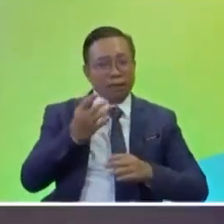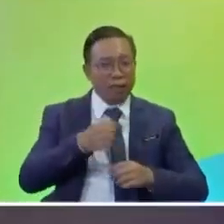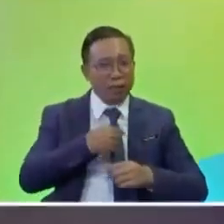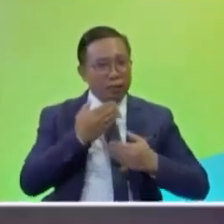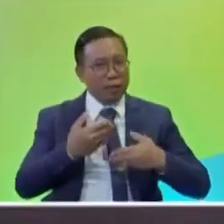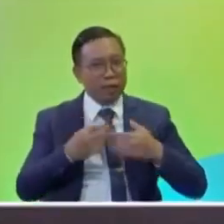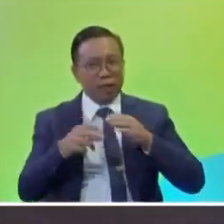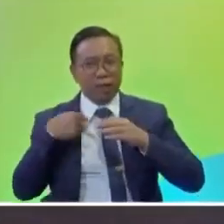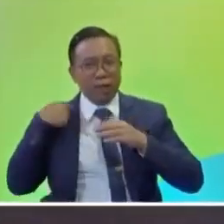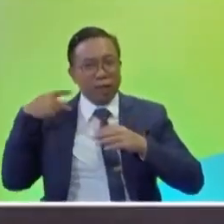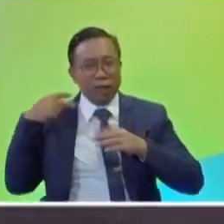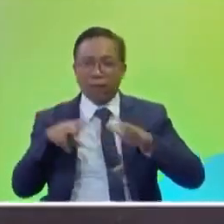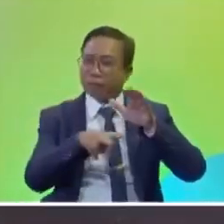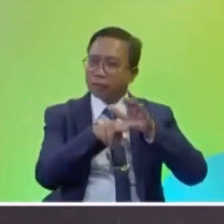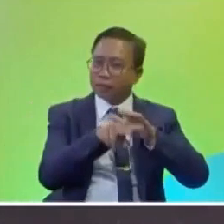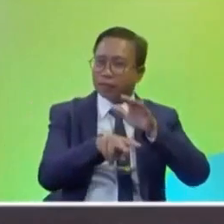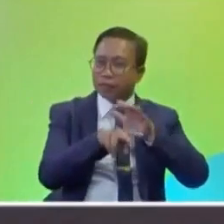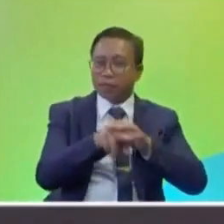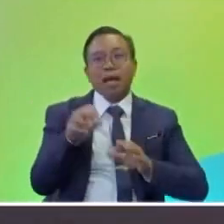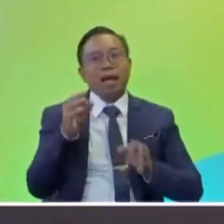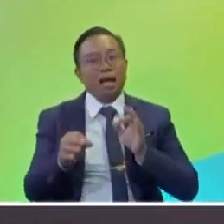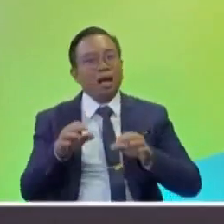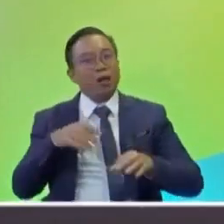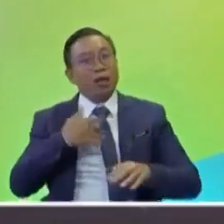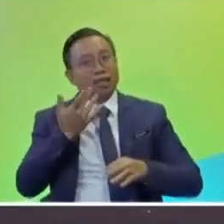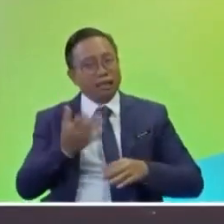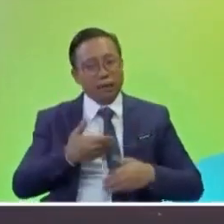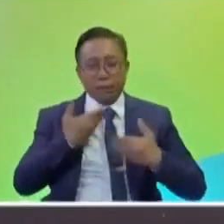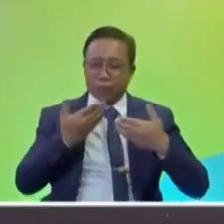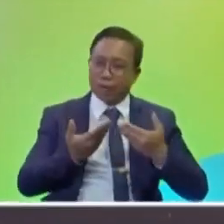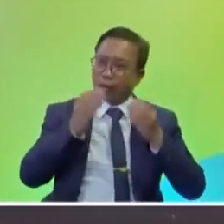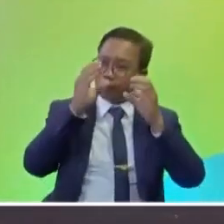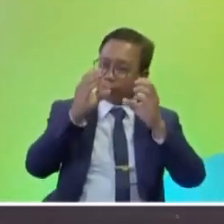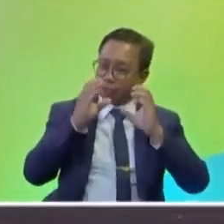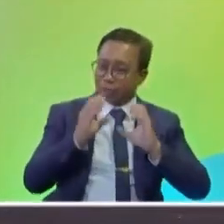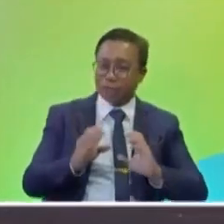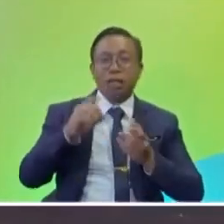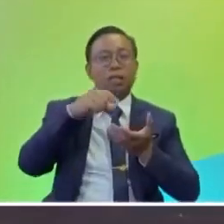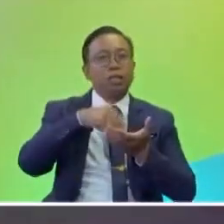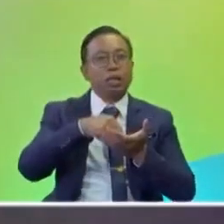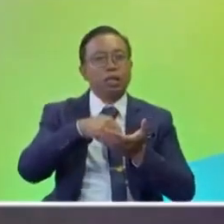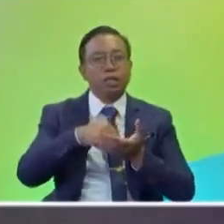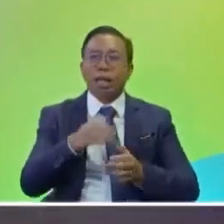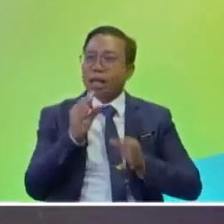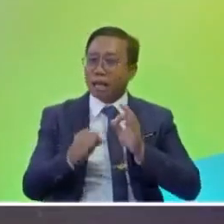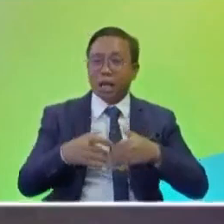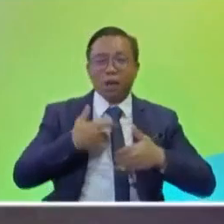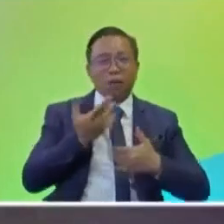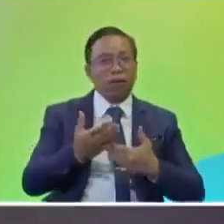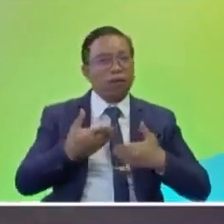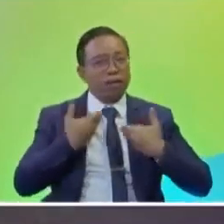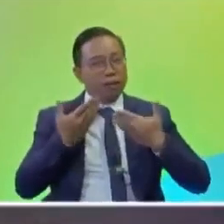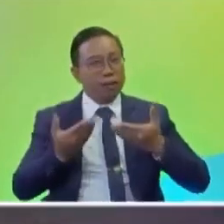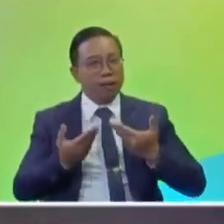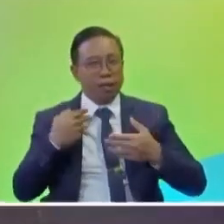rasa gembira hentak kaki. Kalau rasa gembira beginilah caranya. Kalau